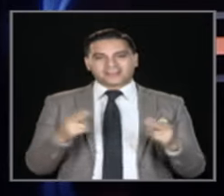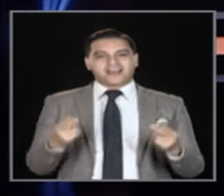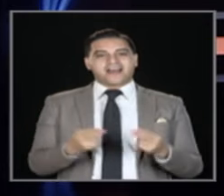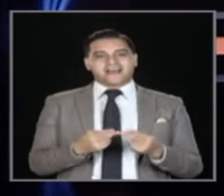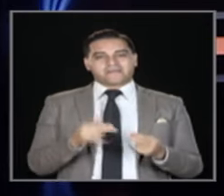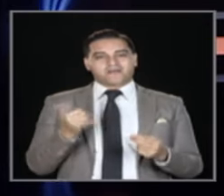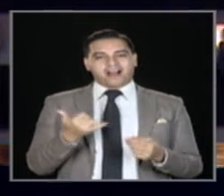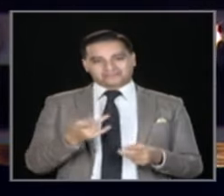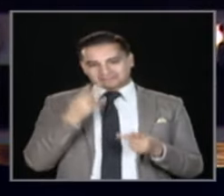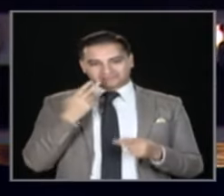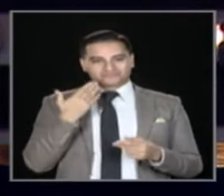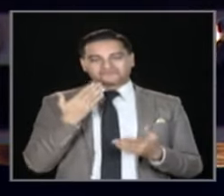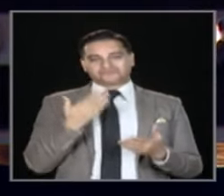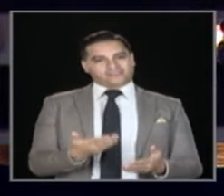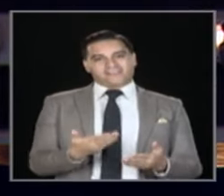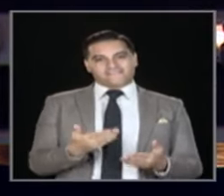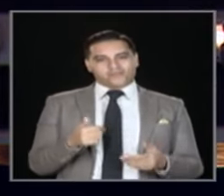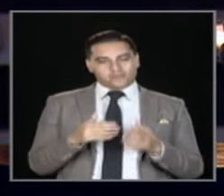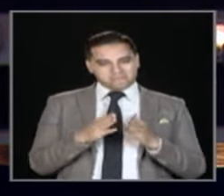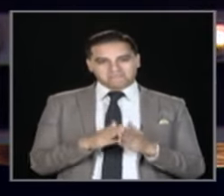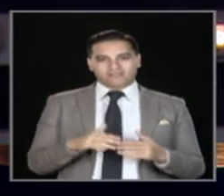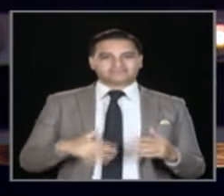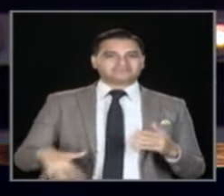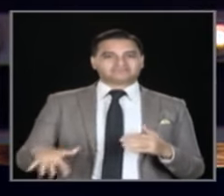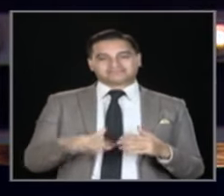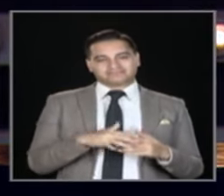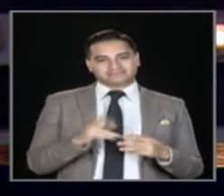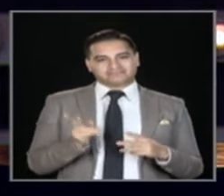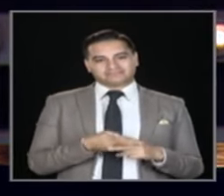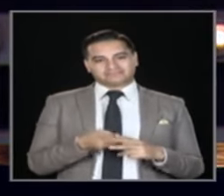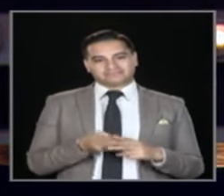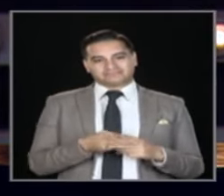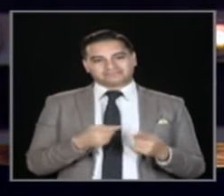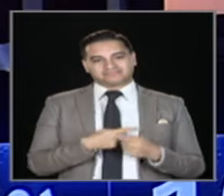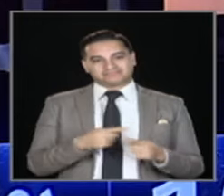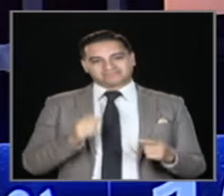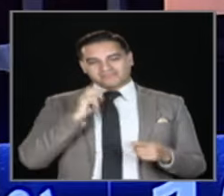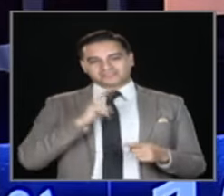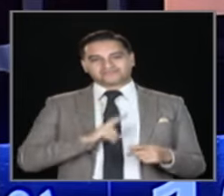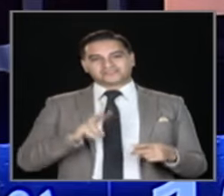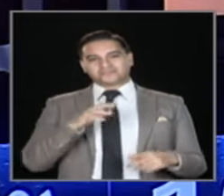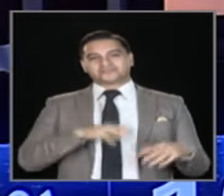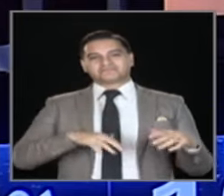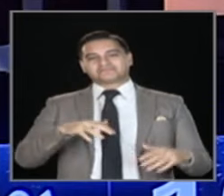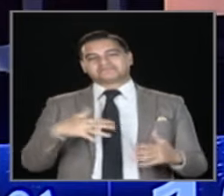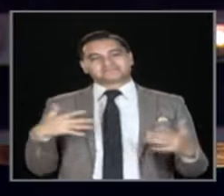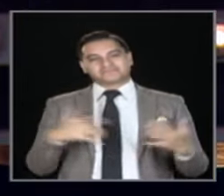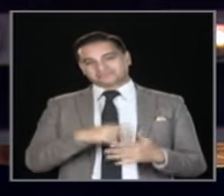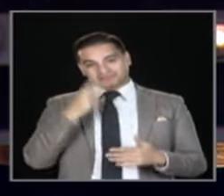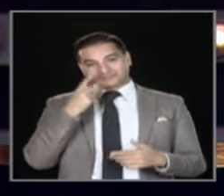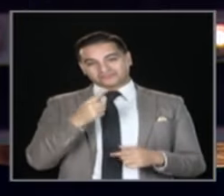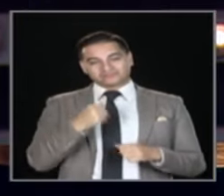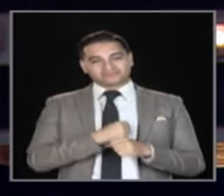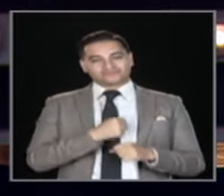لا مفيش فريق غيره كان على قدر كبير من المسؤوليه وادى اداء مشرف